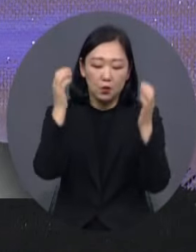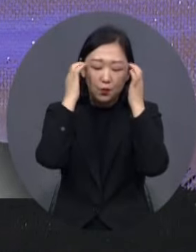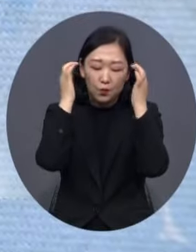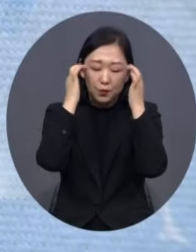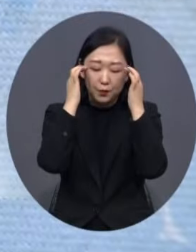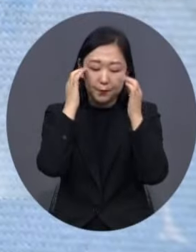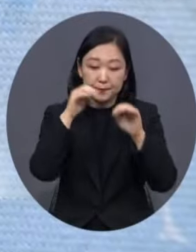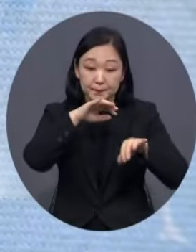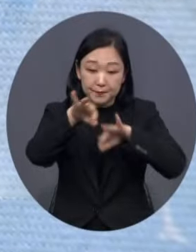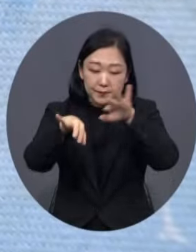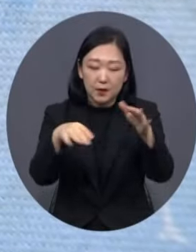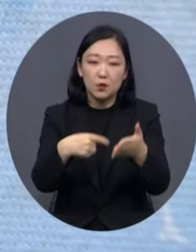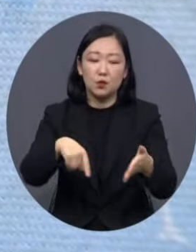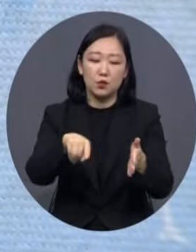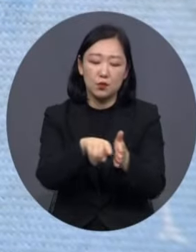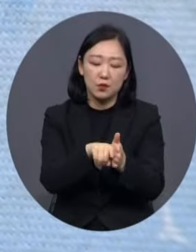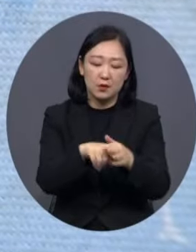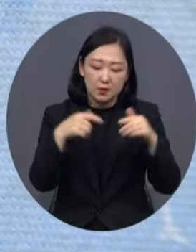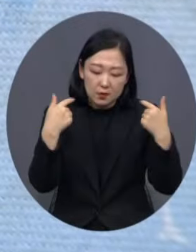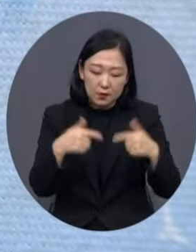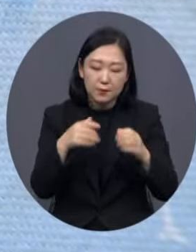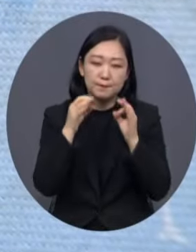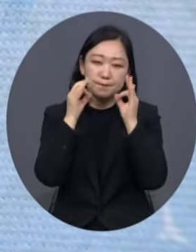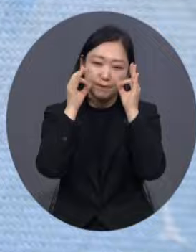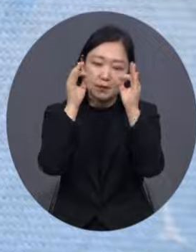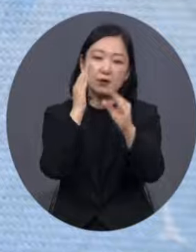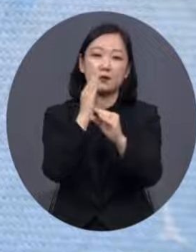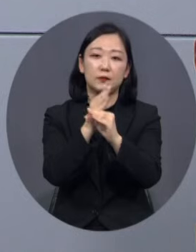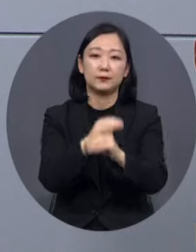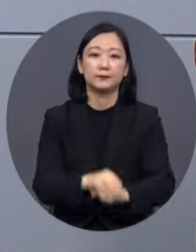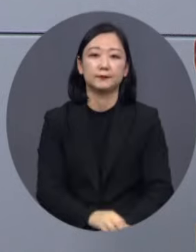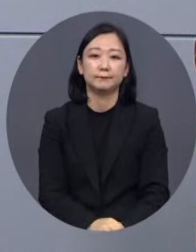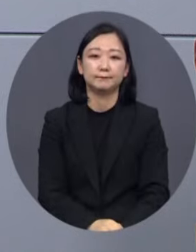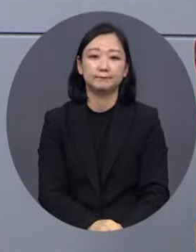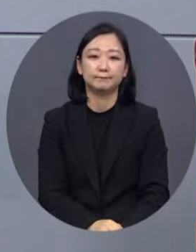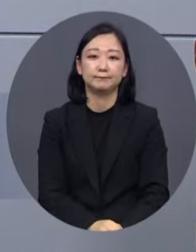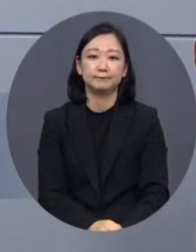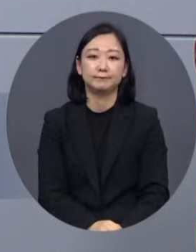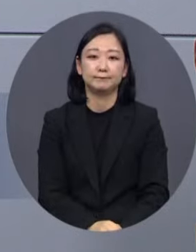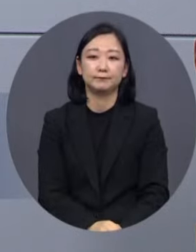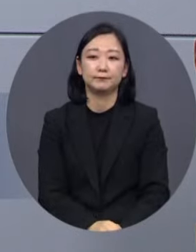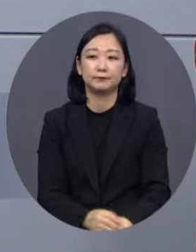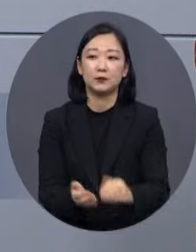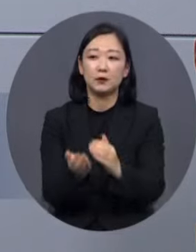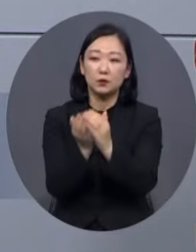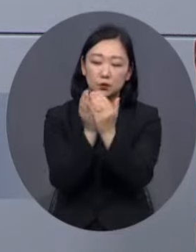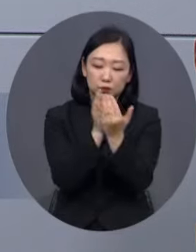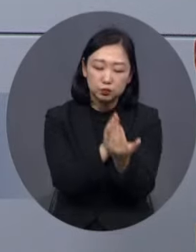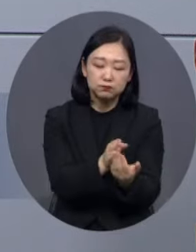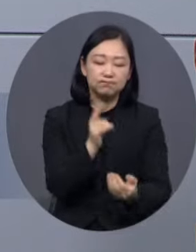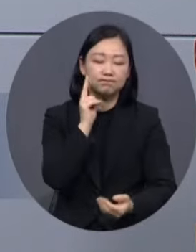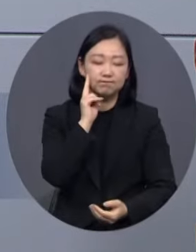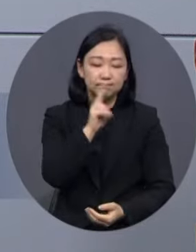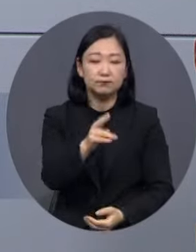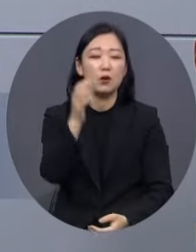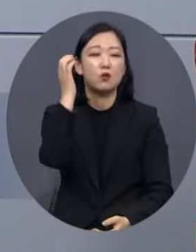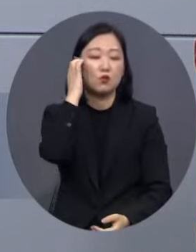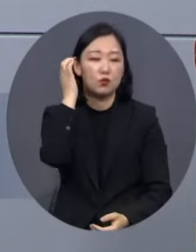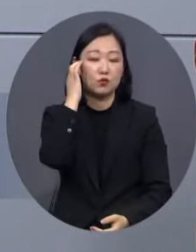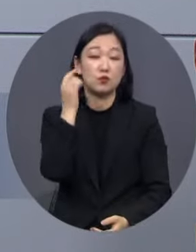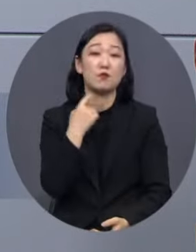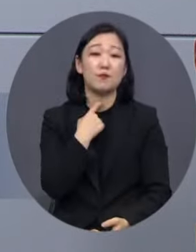생존자들은 여전히 사투를 벌리고 있습니다 세로 이제와 같은 심만 트라우마를 겪은